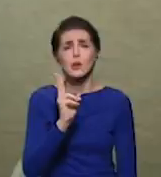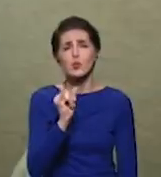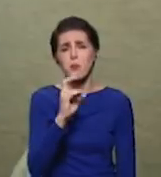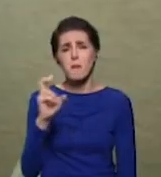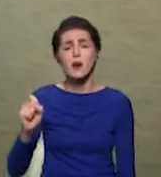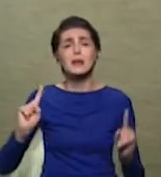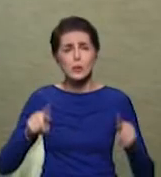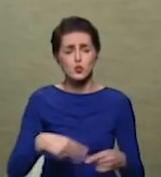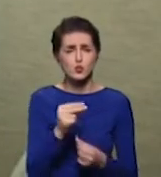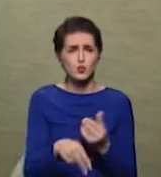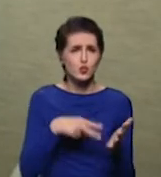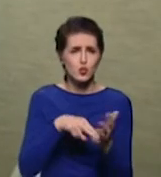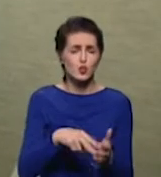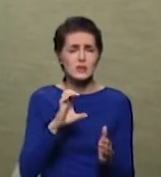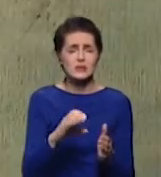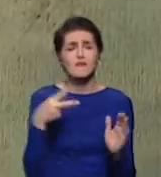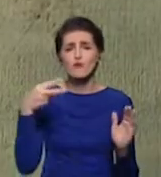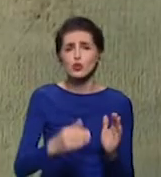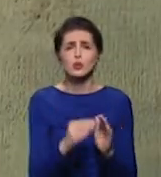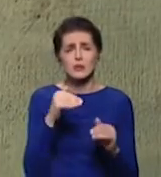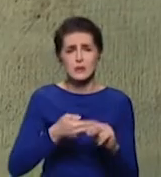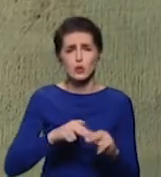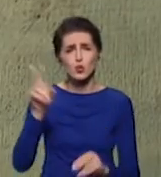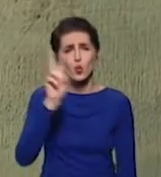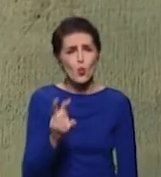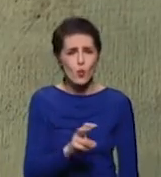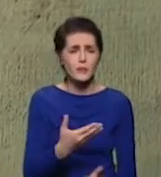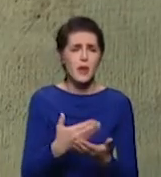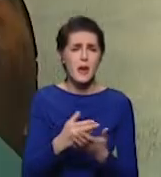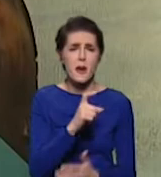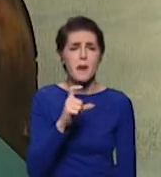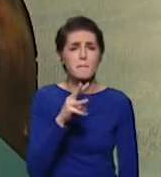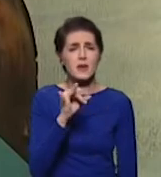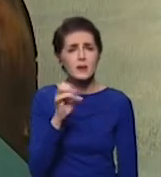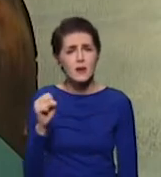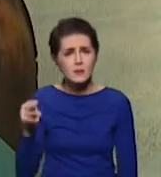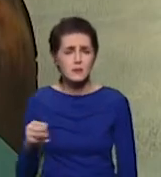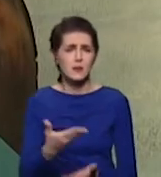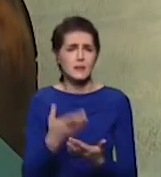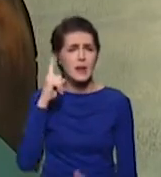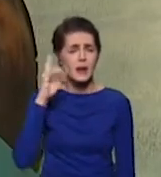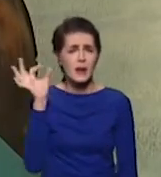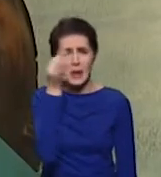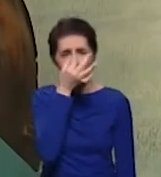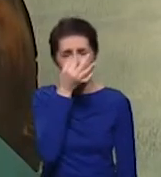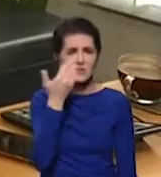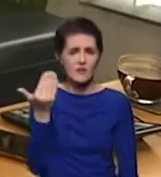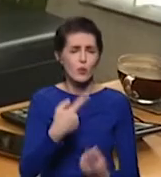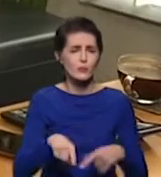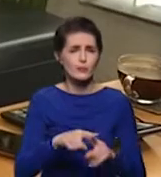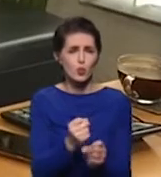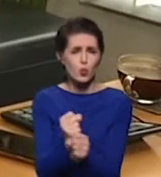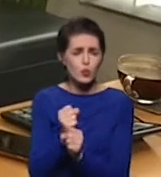такі напрямки від 2 тисяч доларів. Взимку у топі – Емірати та єгипетські курорти. В середньому 20 тисяч гривень